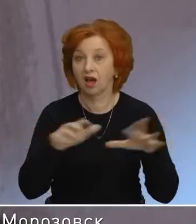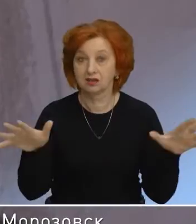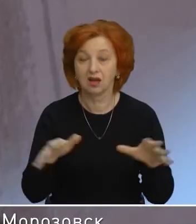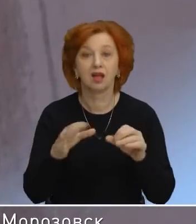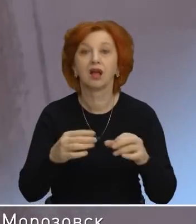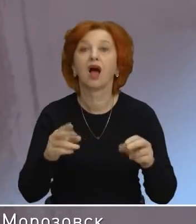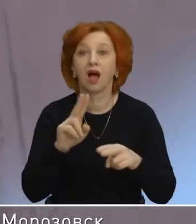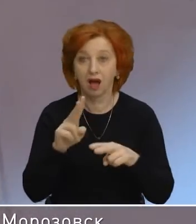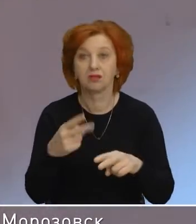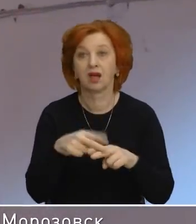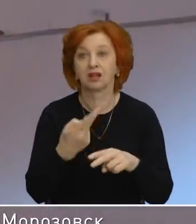необходим ремонт